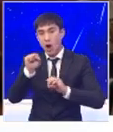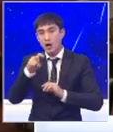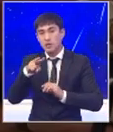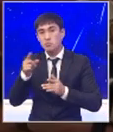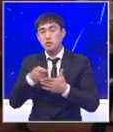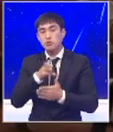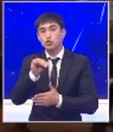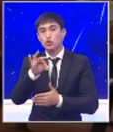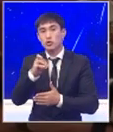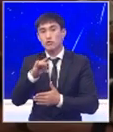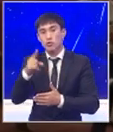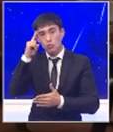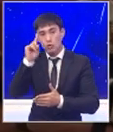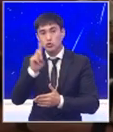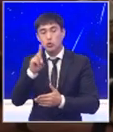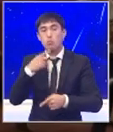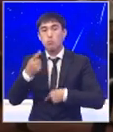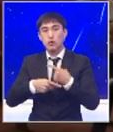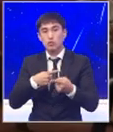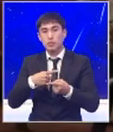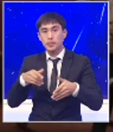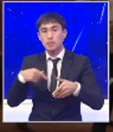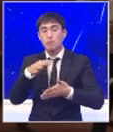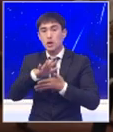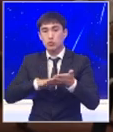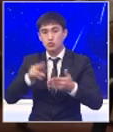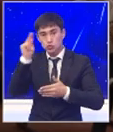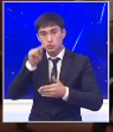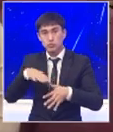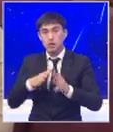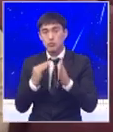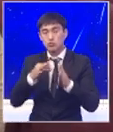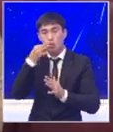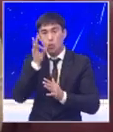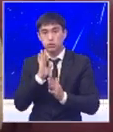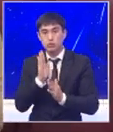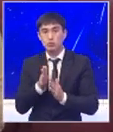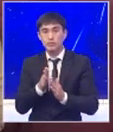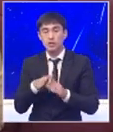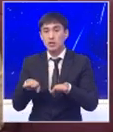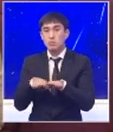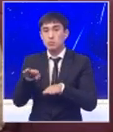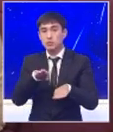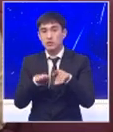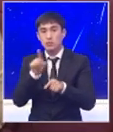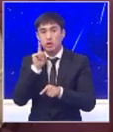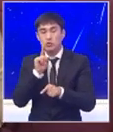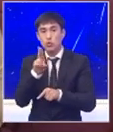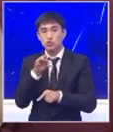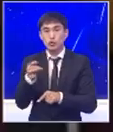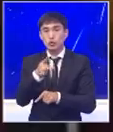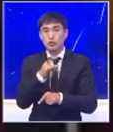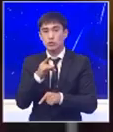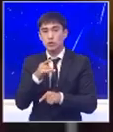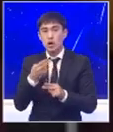имени жургенова думаю что потом продолжил учебу и наберусь опыта Какие перспективы перед молодежью как суйского района